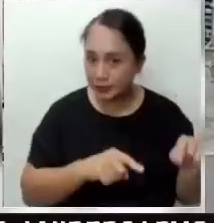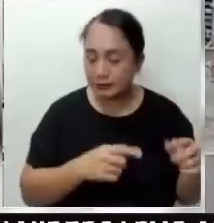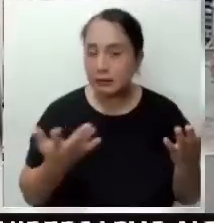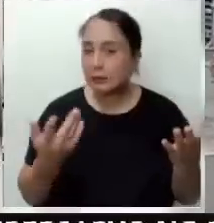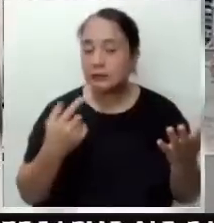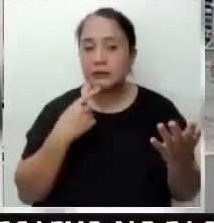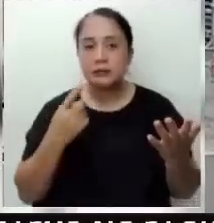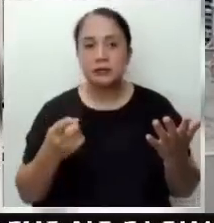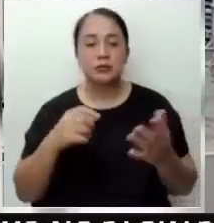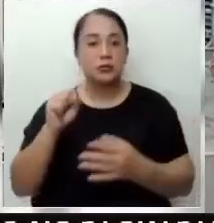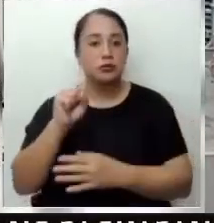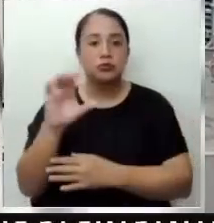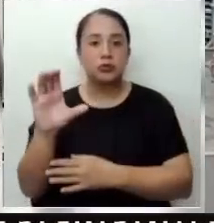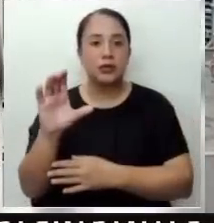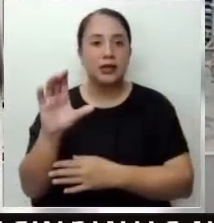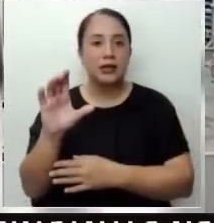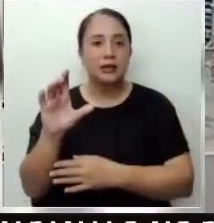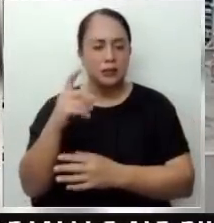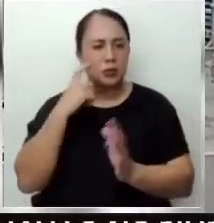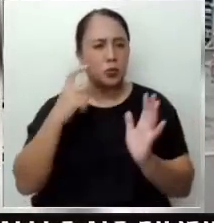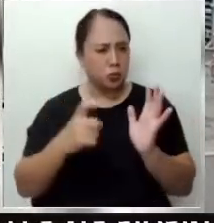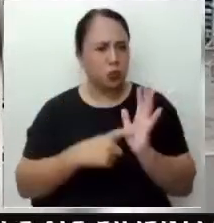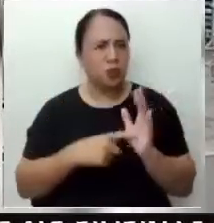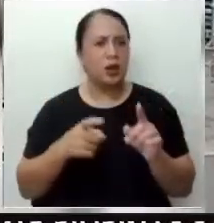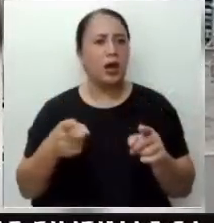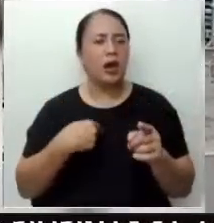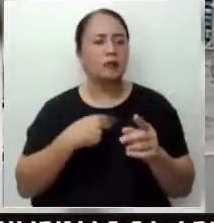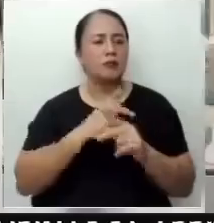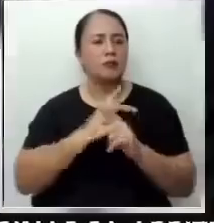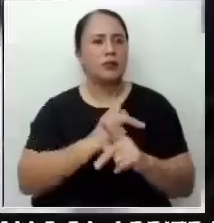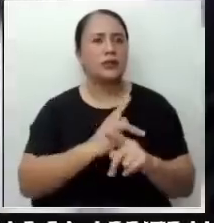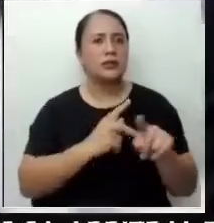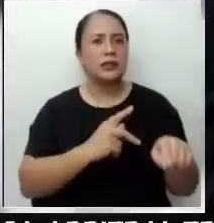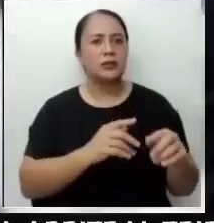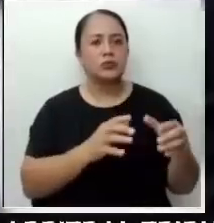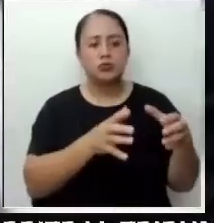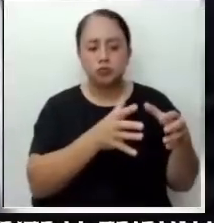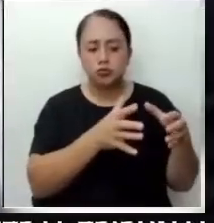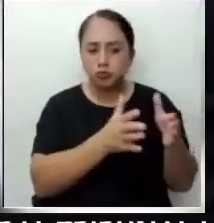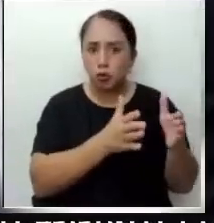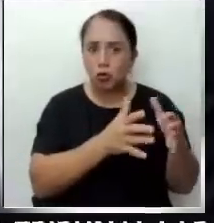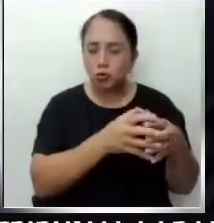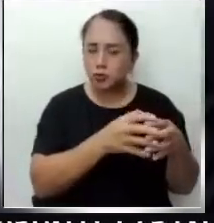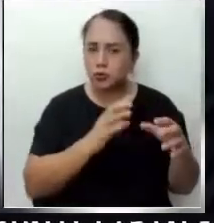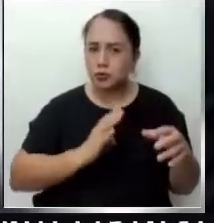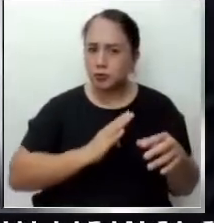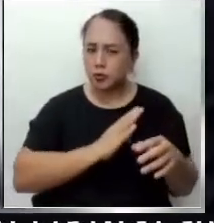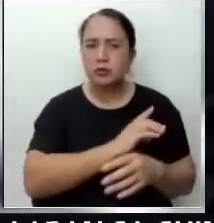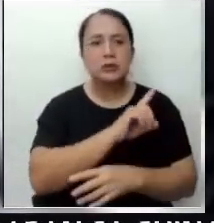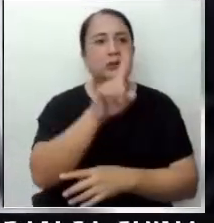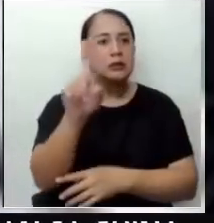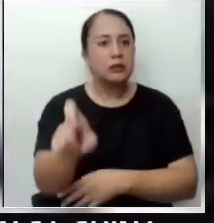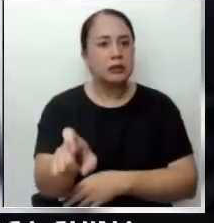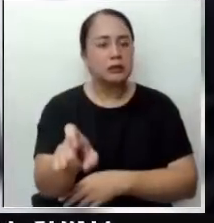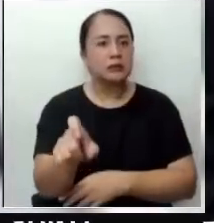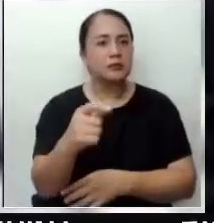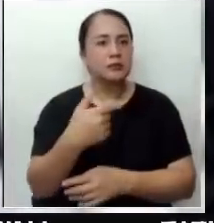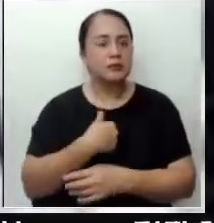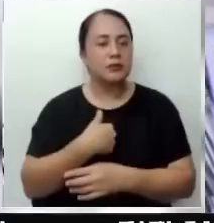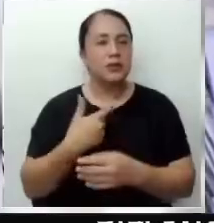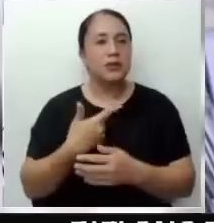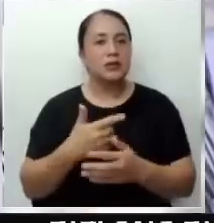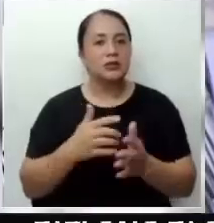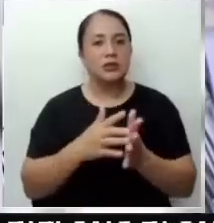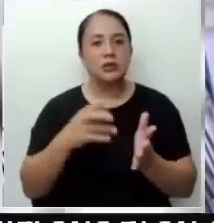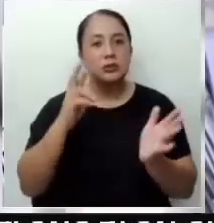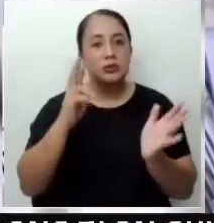ay kinikilala ang lehitimong proteksyon ng minority ng board. Pero nanghinga na ng GR o General Register Number